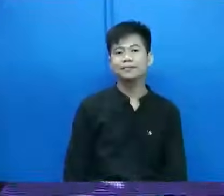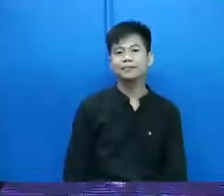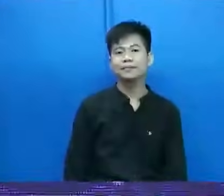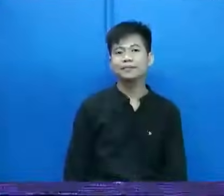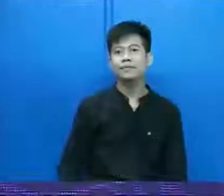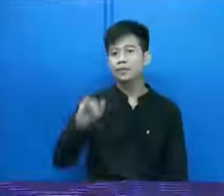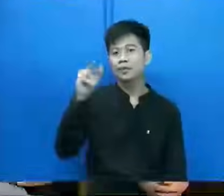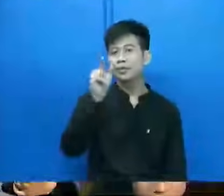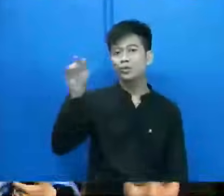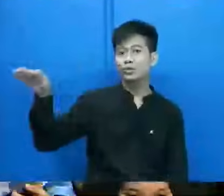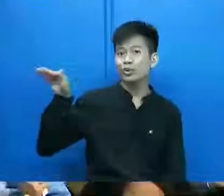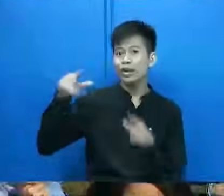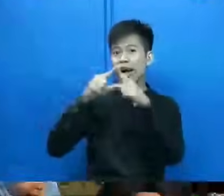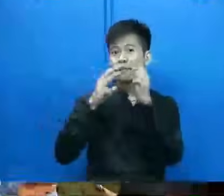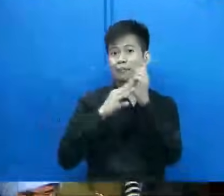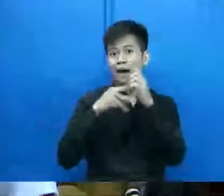Juz amat.